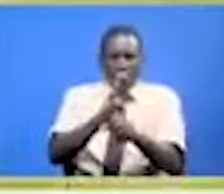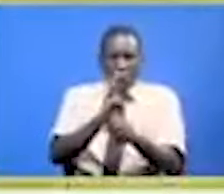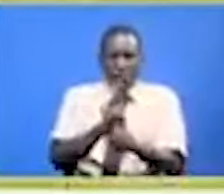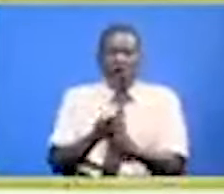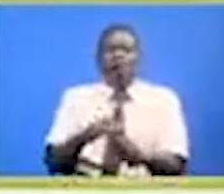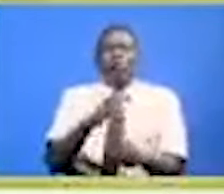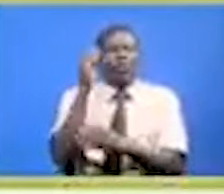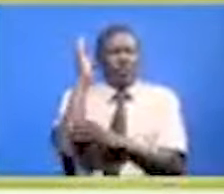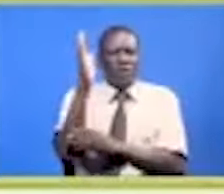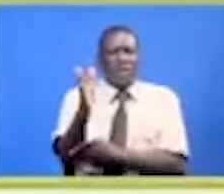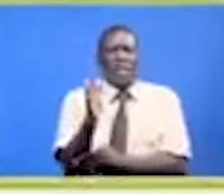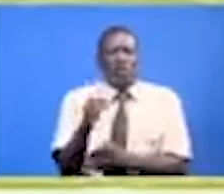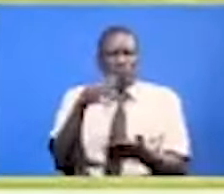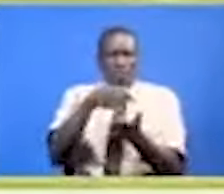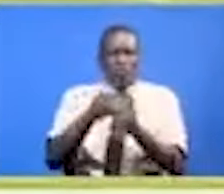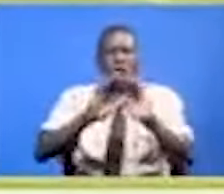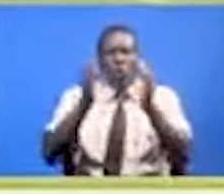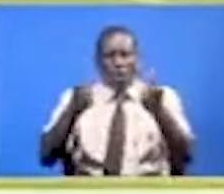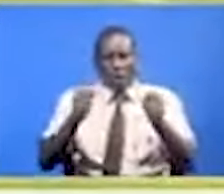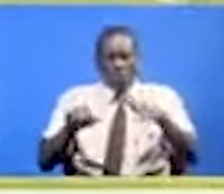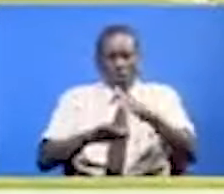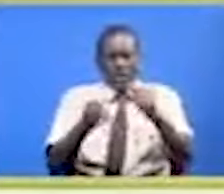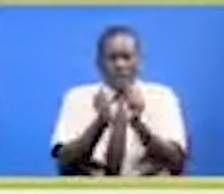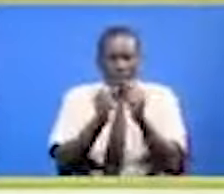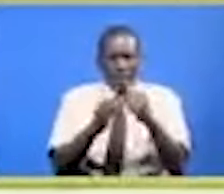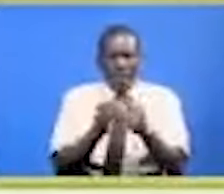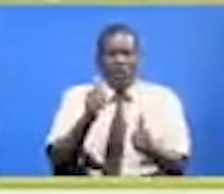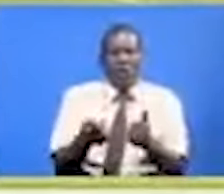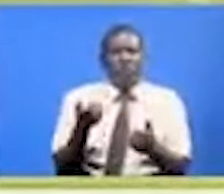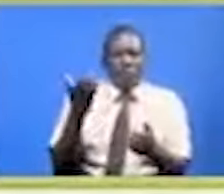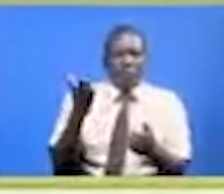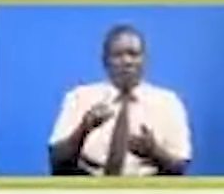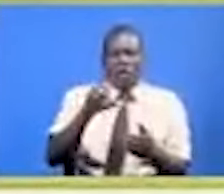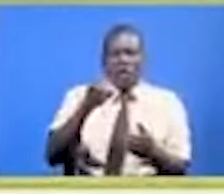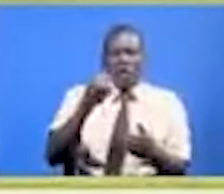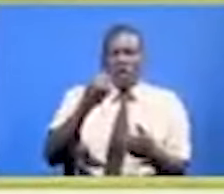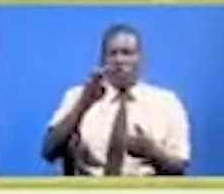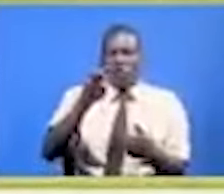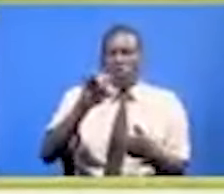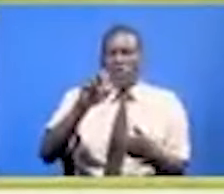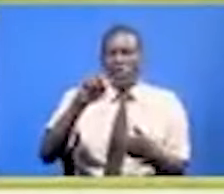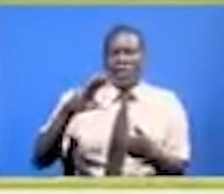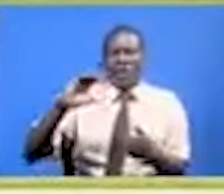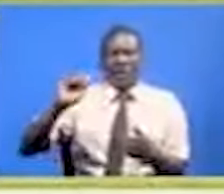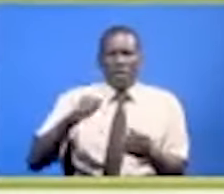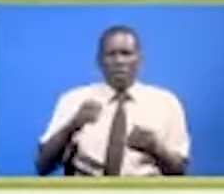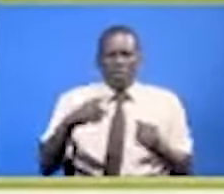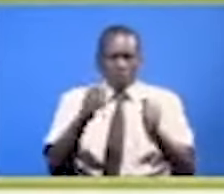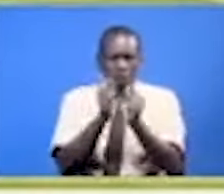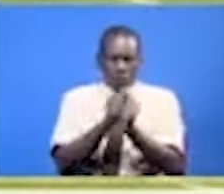tiketi ya moja kwa moja kushiriki kombe la dunia ambalo litafanyika kwenye Jamhuri ya Dominika na Oktoba mwaka huu.